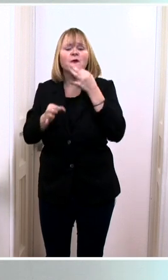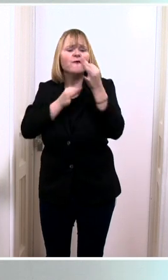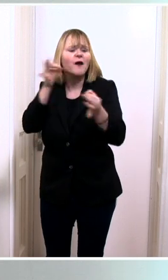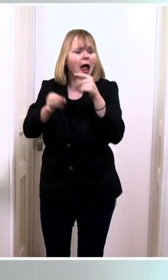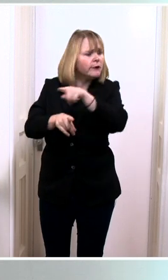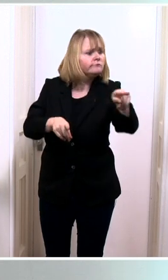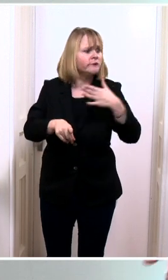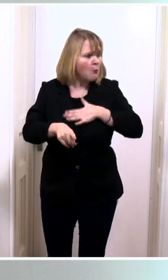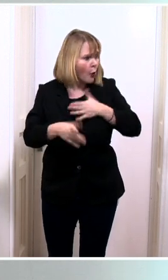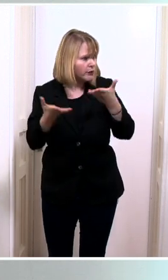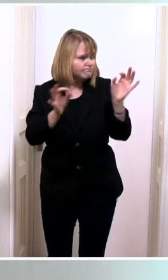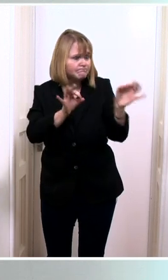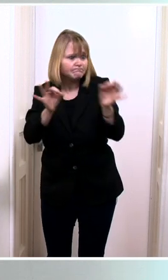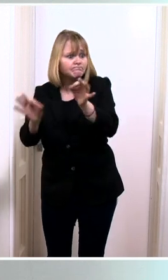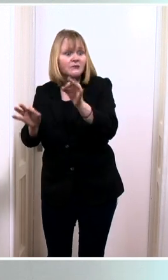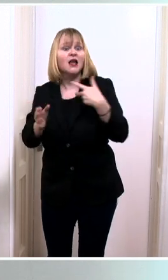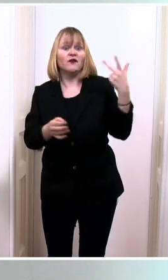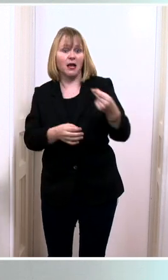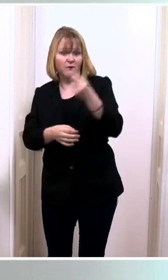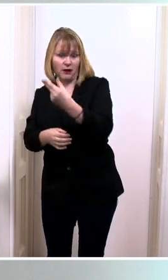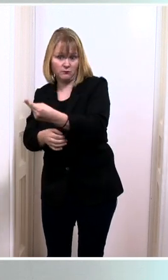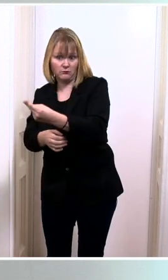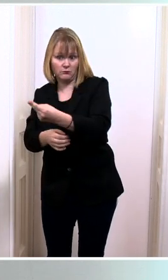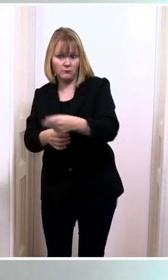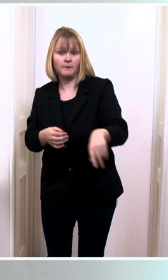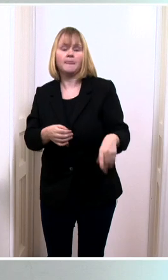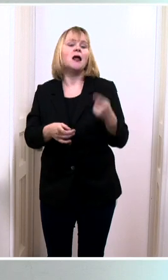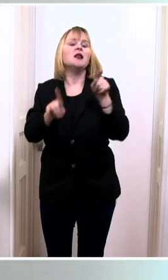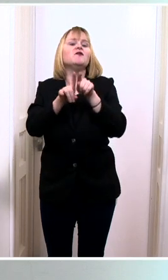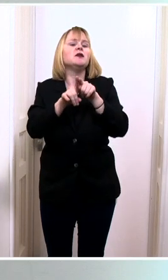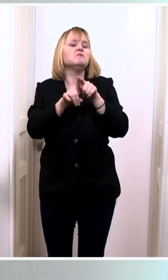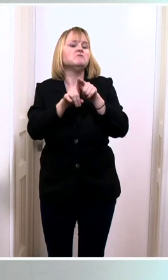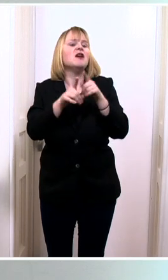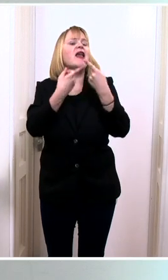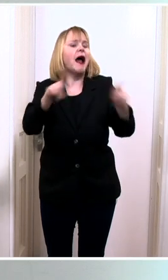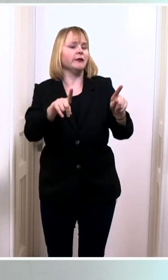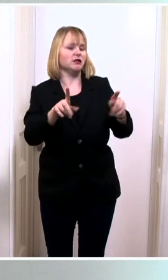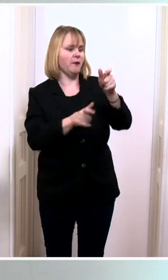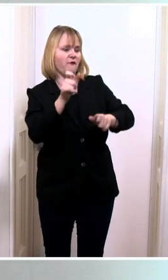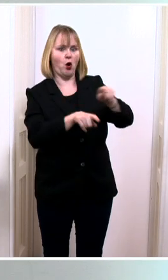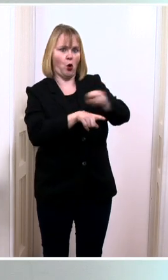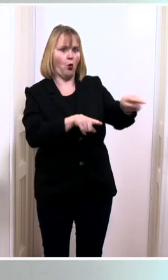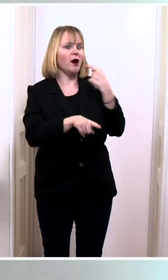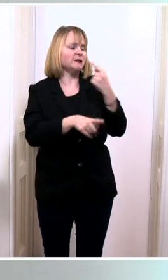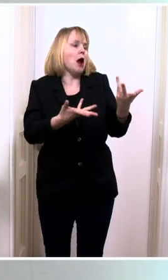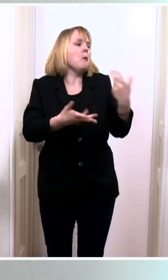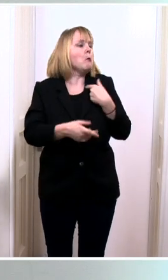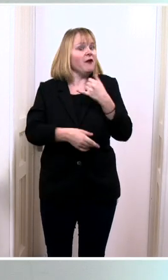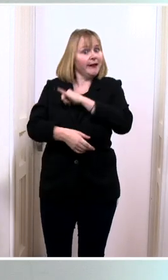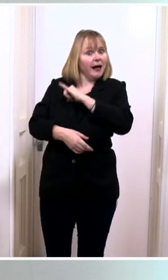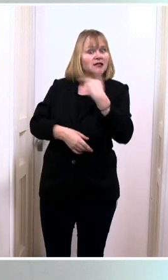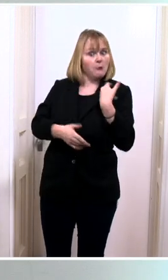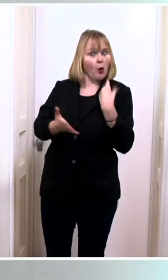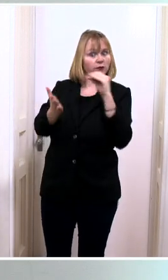wer sich an der Homepage anmeldet, ist per Definition impfwillig, sonst würde er nicht den Computer einschalten und sich anmelden. Aber in